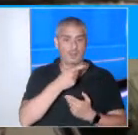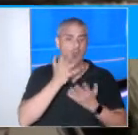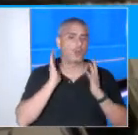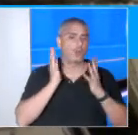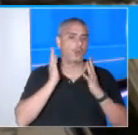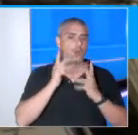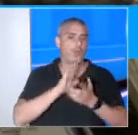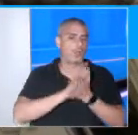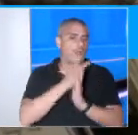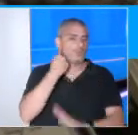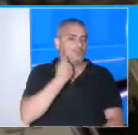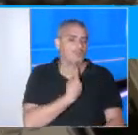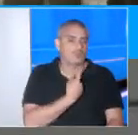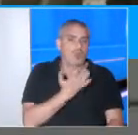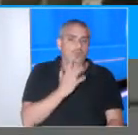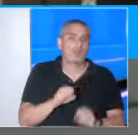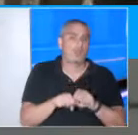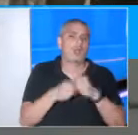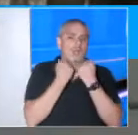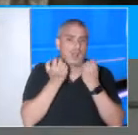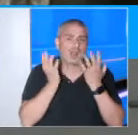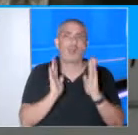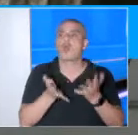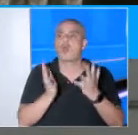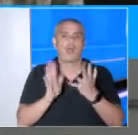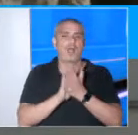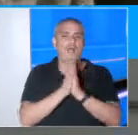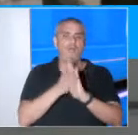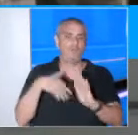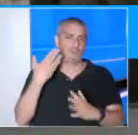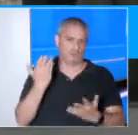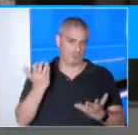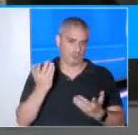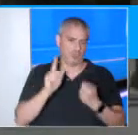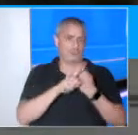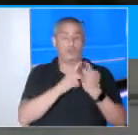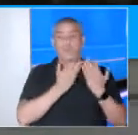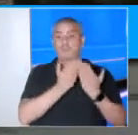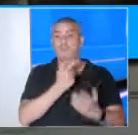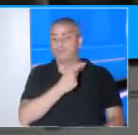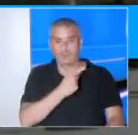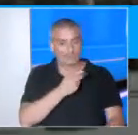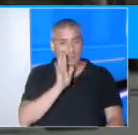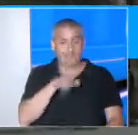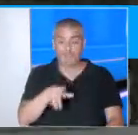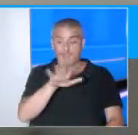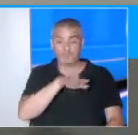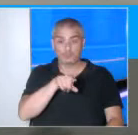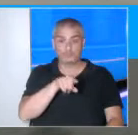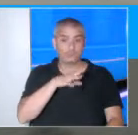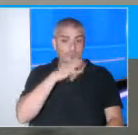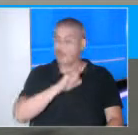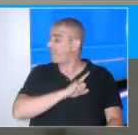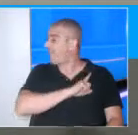כך הושחתו, כל כך קולקלו, כל כך הפכו להיות תלויים בסיוע זר, שגם אזורים